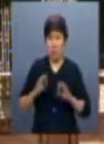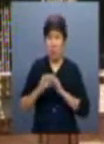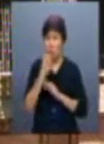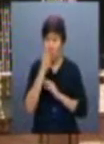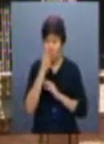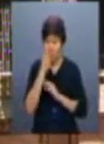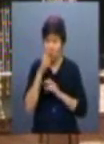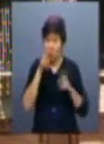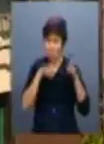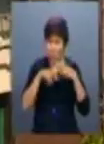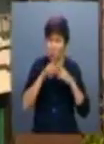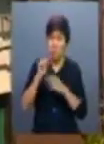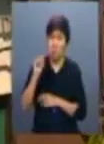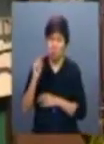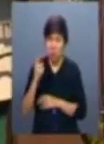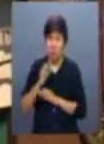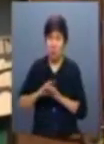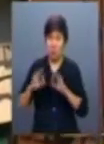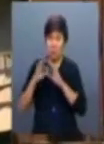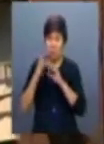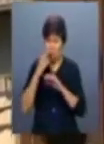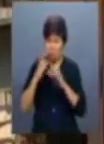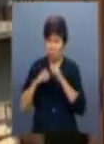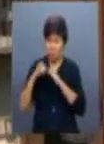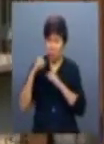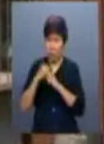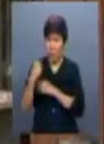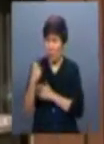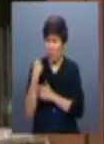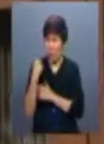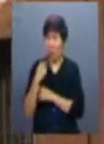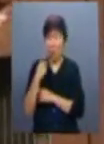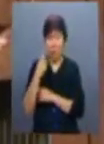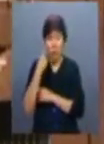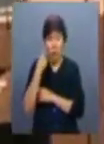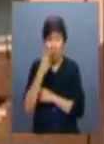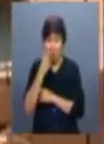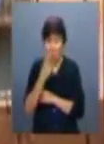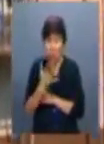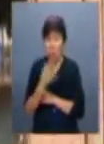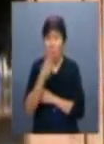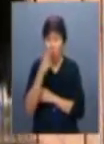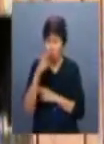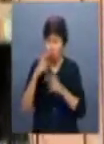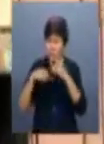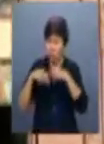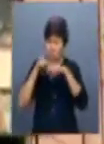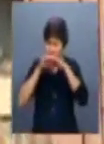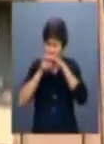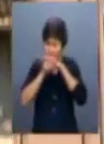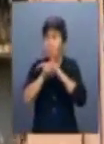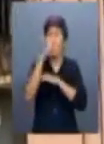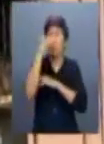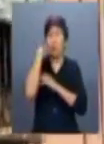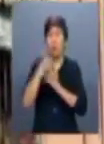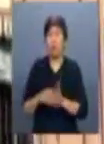แข็งแรงของโครงสร้างอาคารในจุดที่ไม่สามารถมองได้ด้วยตาเปล่าบ่ายวันนี้พลตำรวจเอกอดุลย์แสงสิงแก้ว